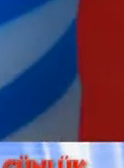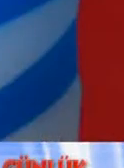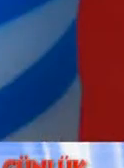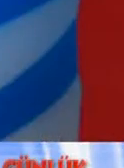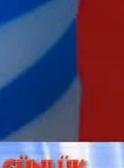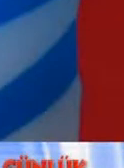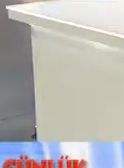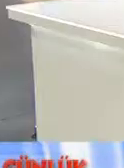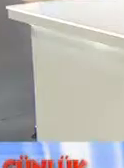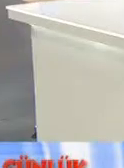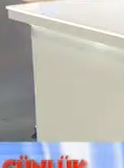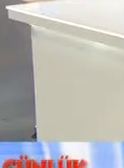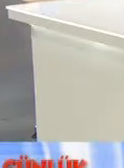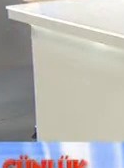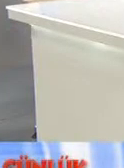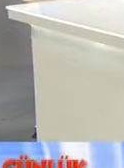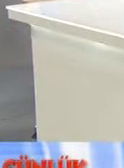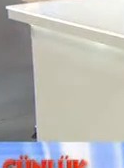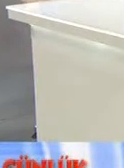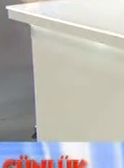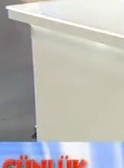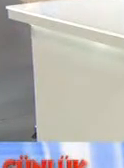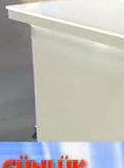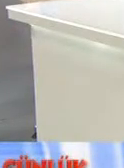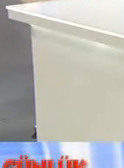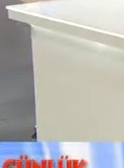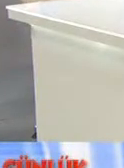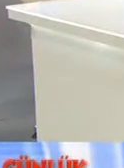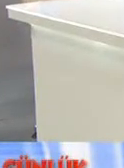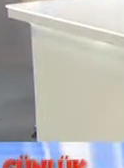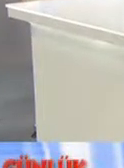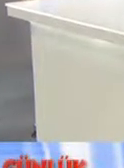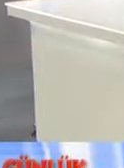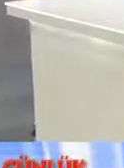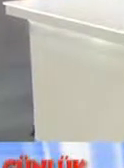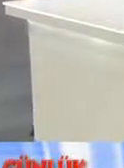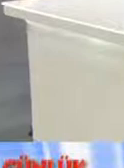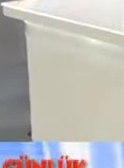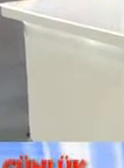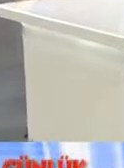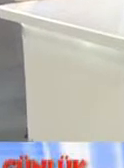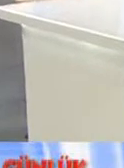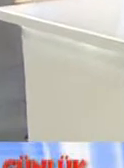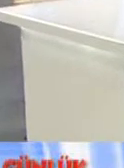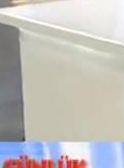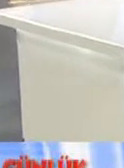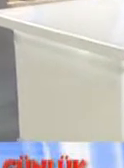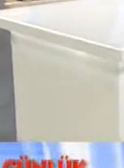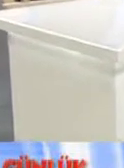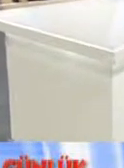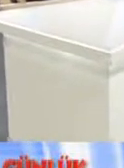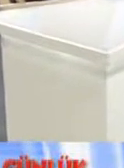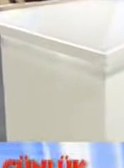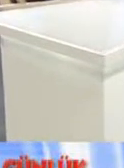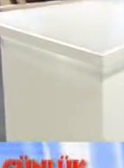telefon, tabletlere yapılan oyunlar. Yani, yani ne tür oyunlardan söz ediyoruz? Onu oyunu anlatın yahu. Mesela